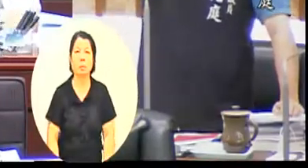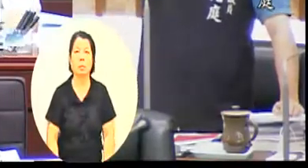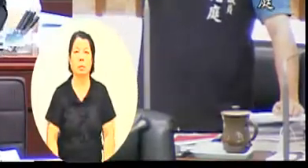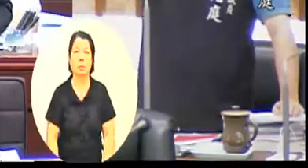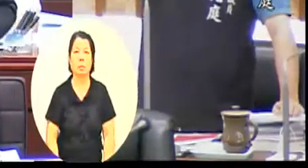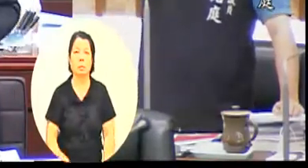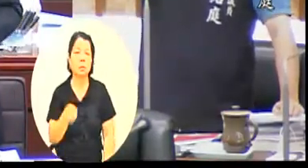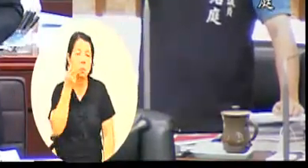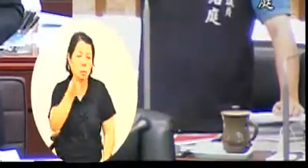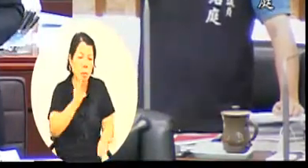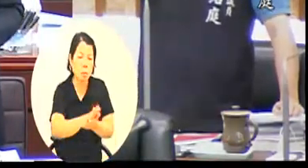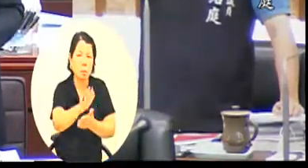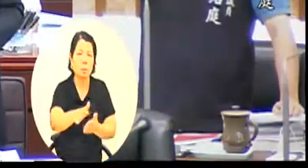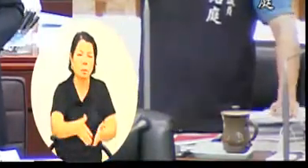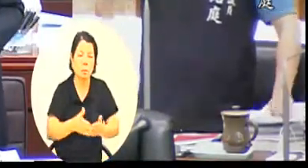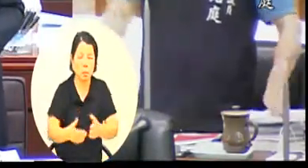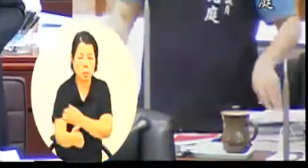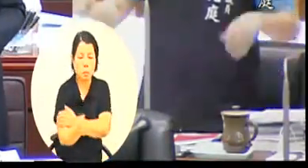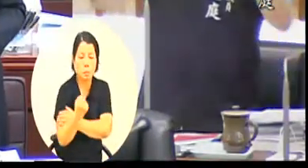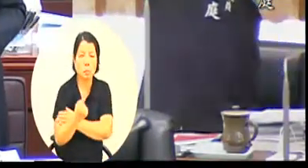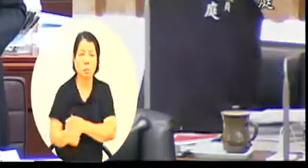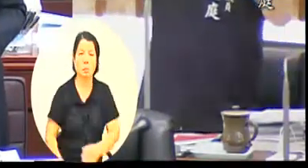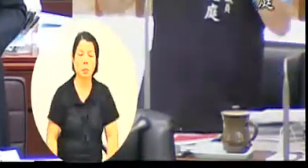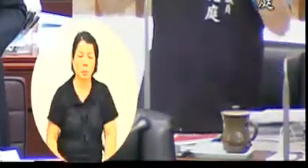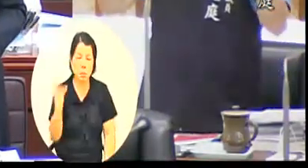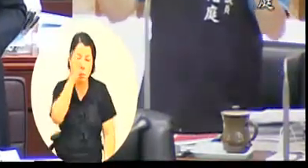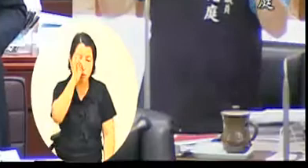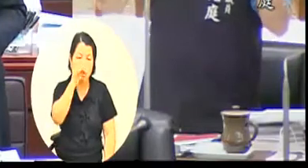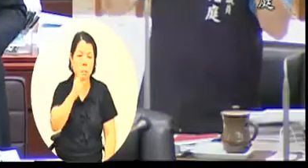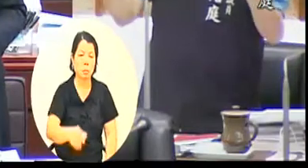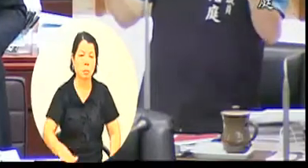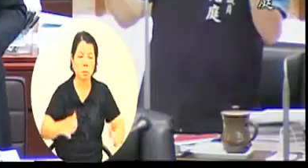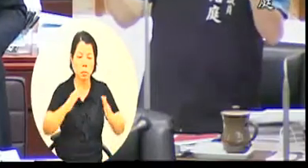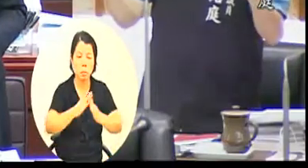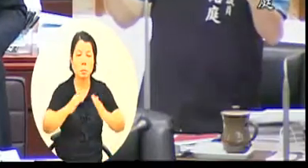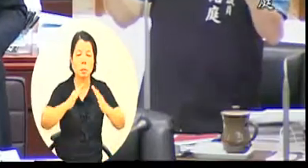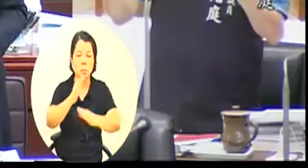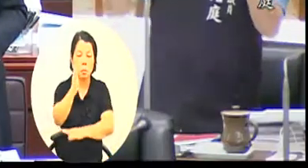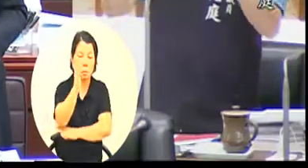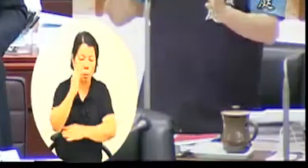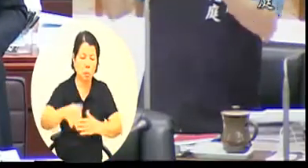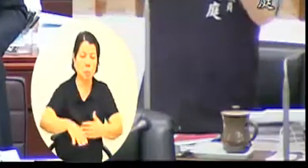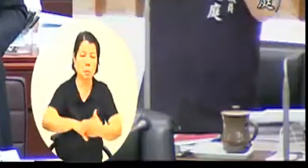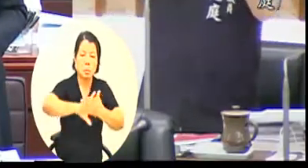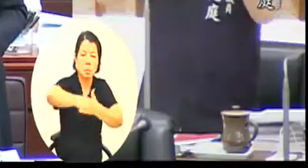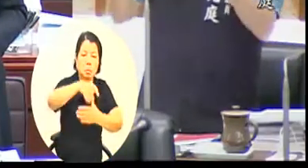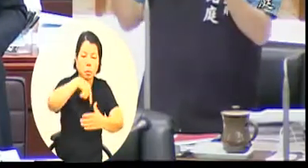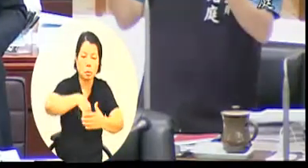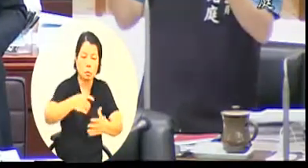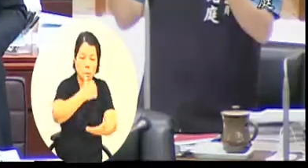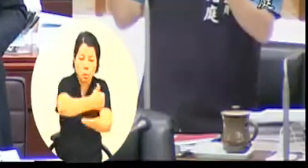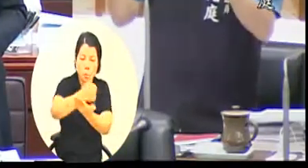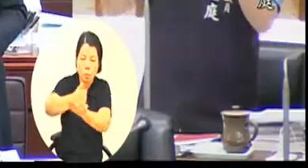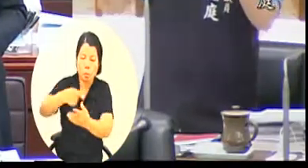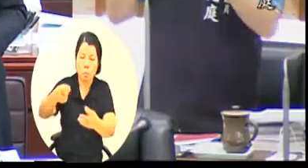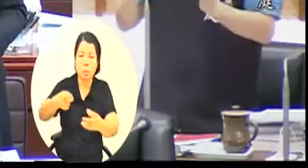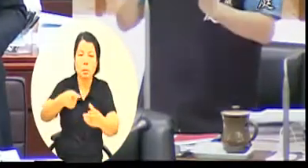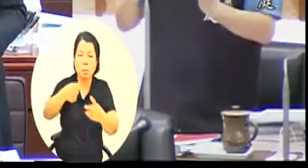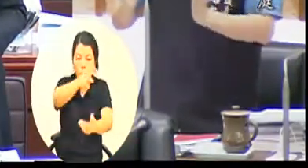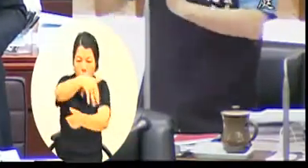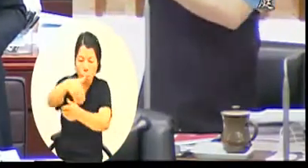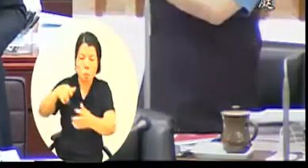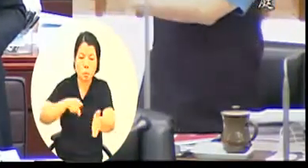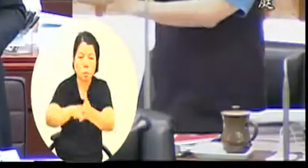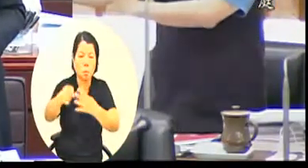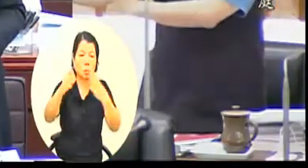望你三个月后，你就要积极的找府内外的专家学者组成一个你所谓的小组，把高